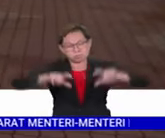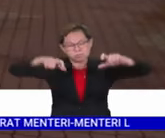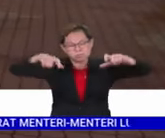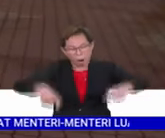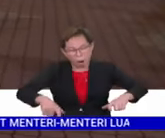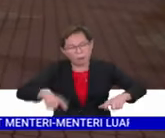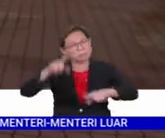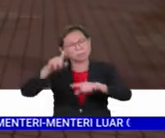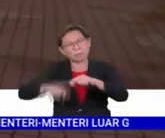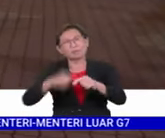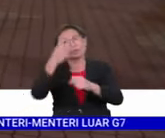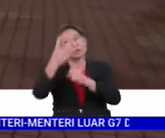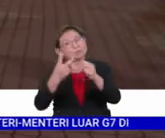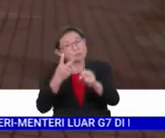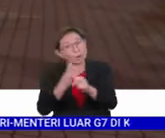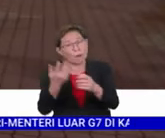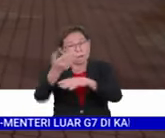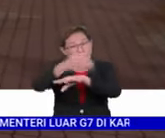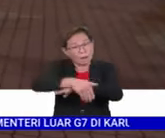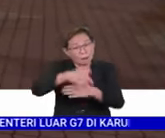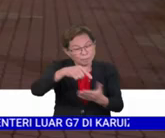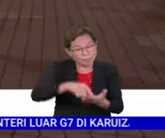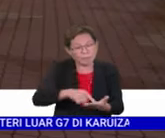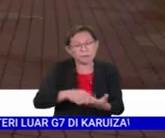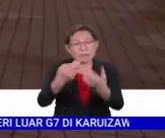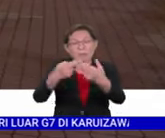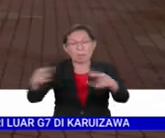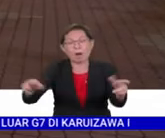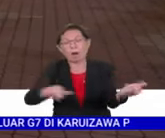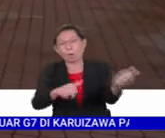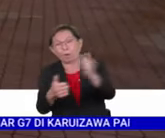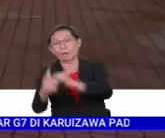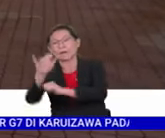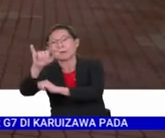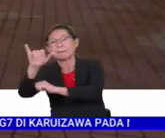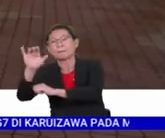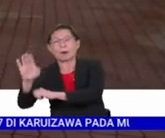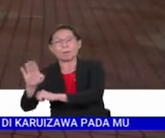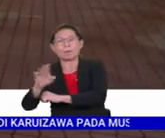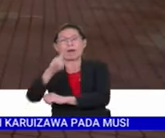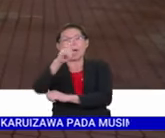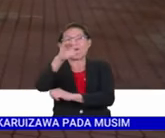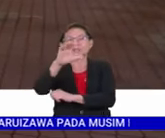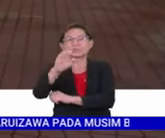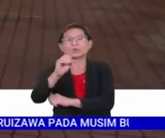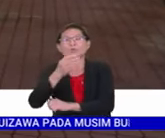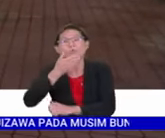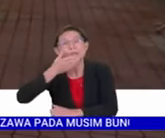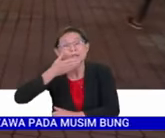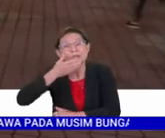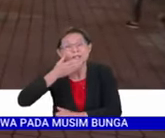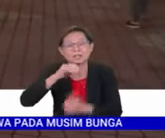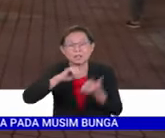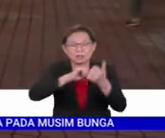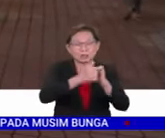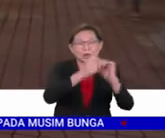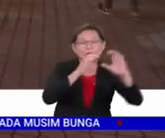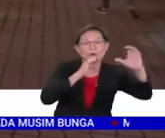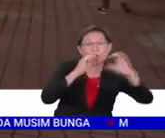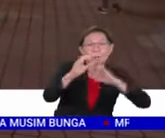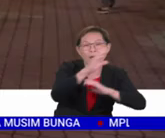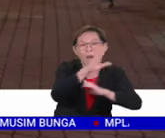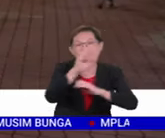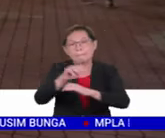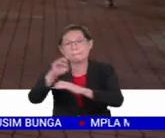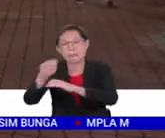COVID-19. Program pada malam ini akan disempurnakan oleh Yang Berhormat Esko Belia Sukan Komunikasi dan